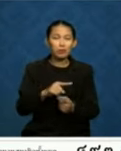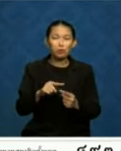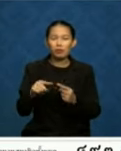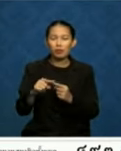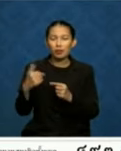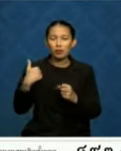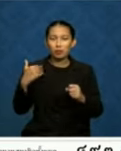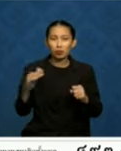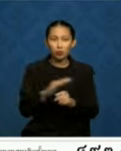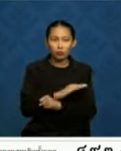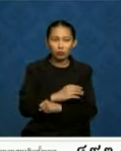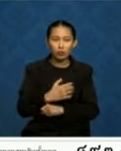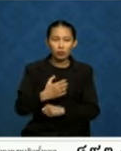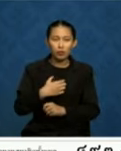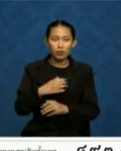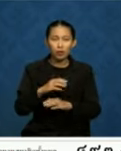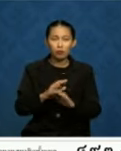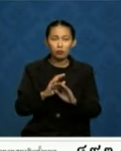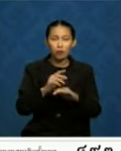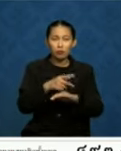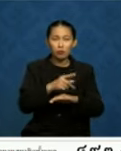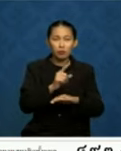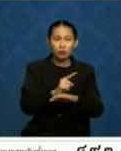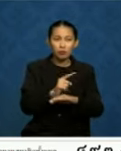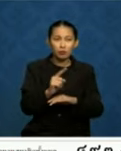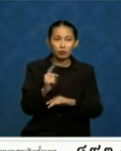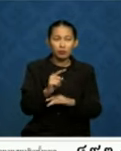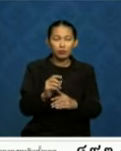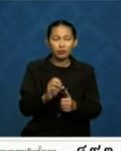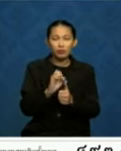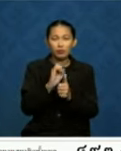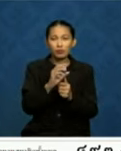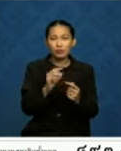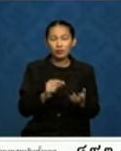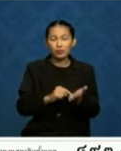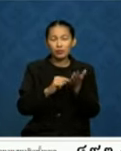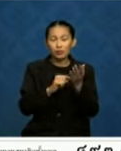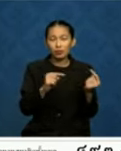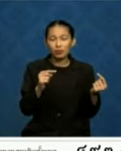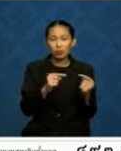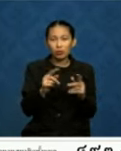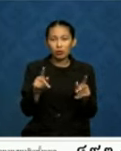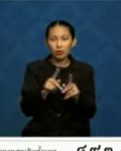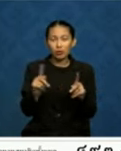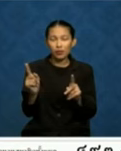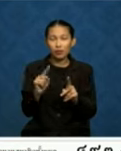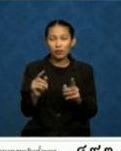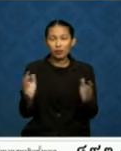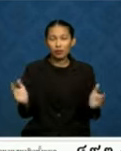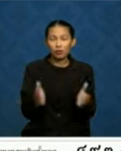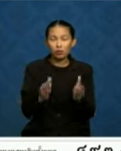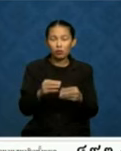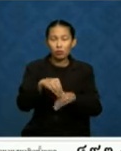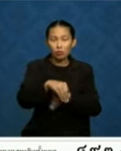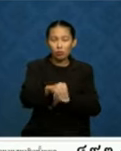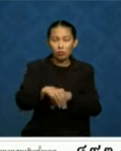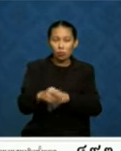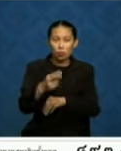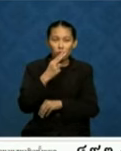ทุกด้านนะครับผมก็อยากกราบเรียนท่านประธานก็เป็นข้อเสนอต่อกันมาธิการว่าการส่งเสริมให้พี่น้องปลูกใบย